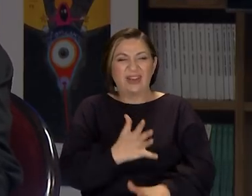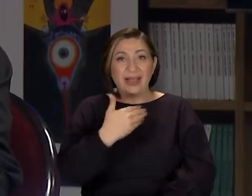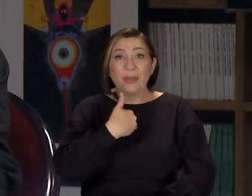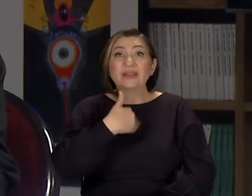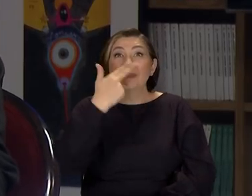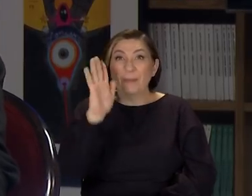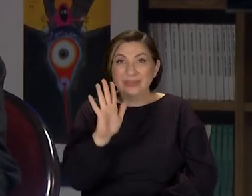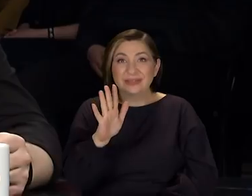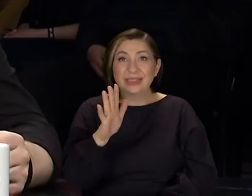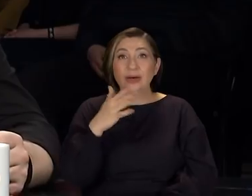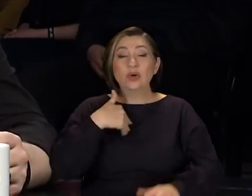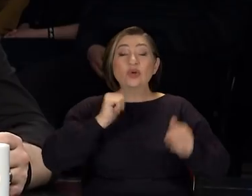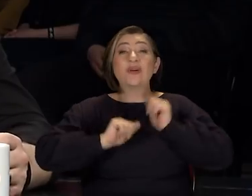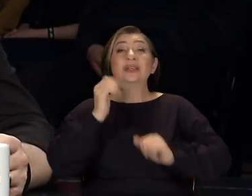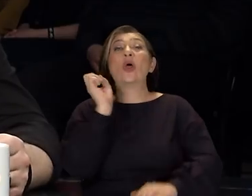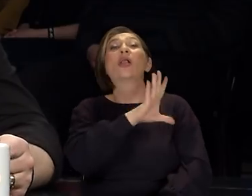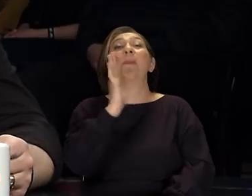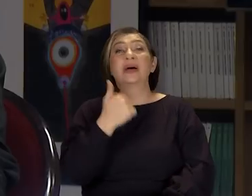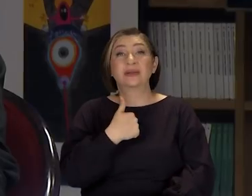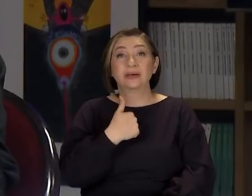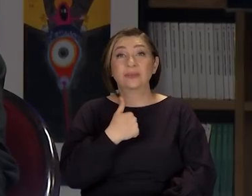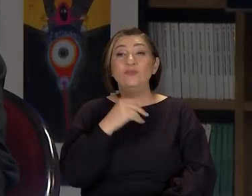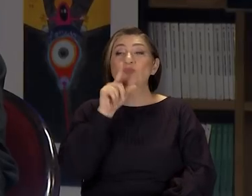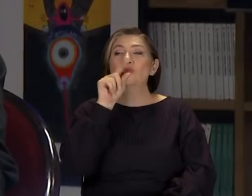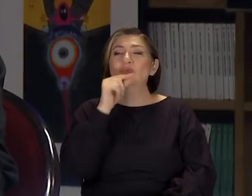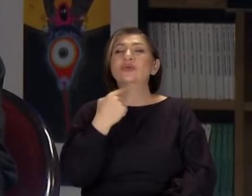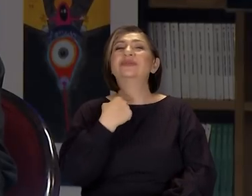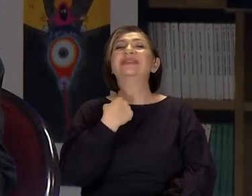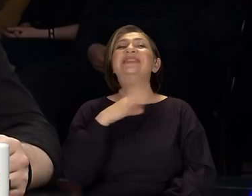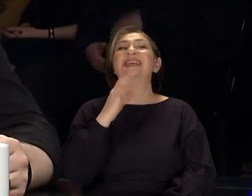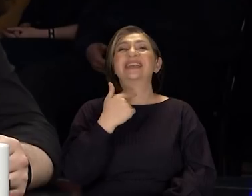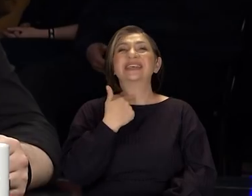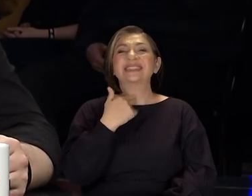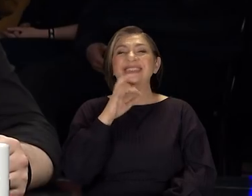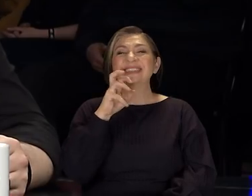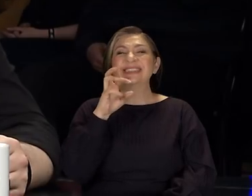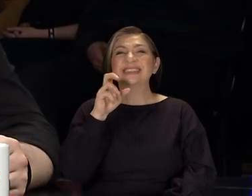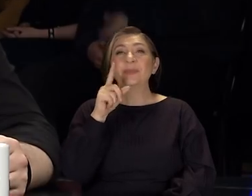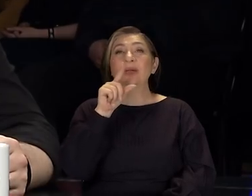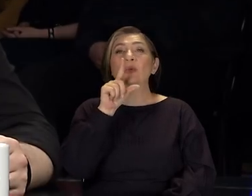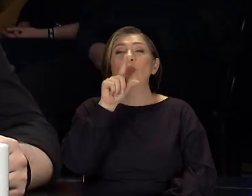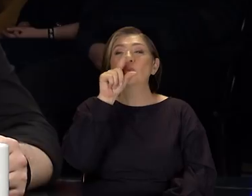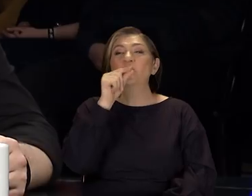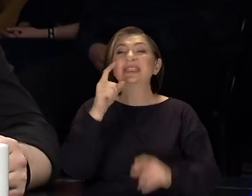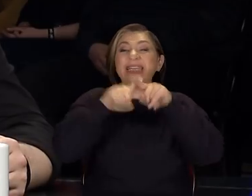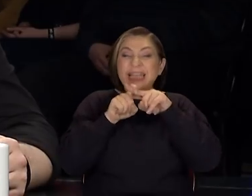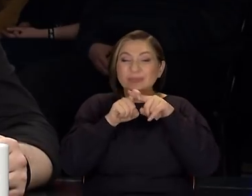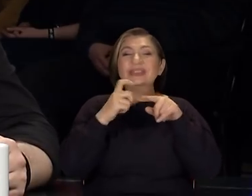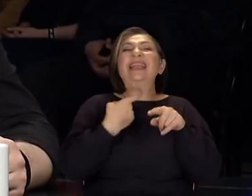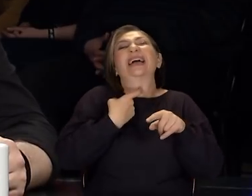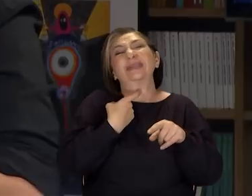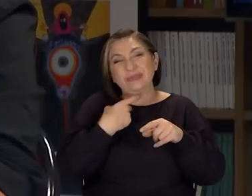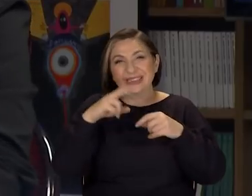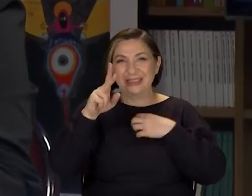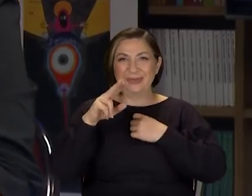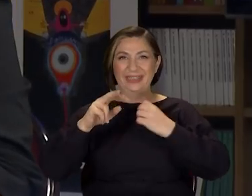mesela. O yüzden yıllarca konservatuvara yollamadı. Benim bülbül oturmuş değil de herhalde ses biraz kırçıllı olacak. Bir bülbül takılmış ama olabilir. Bülbül süveter giymiş